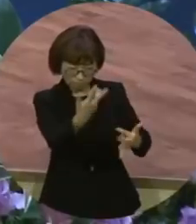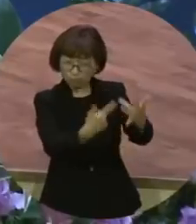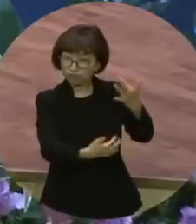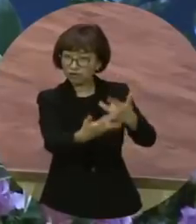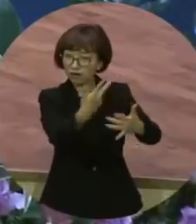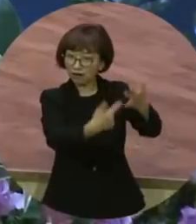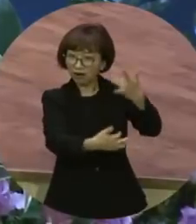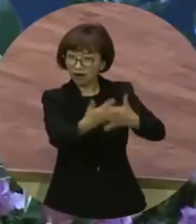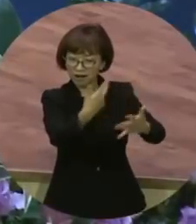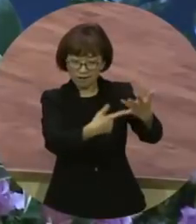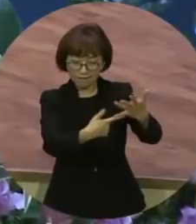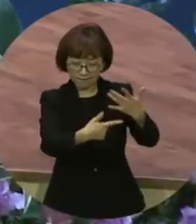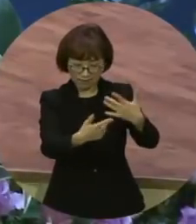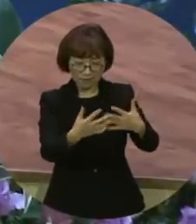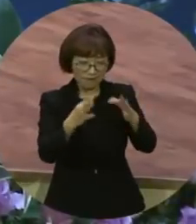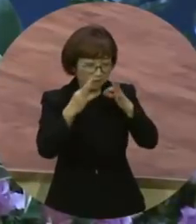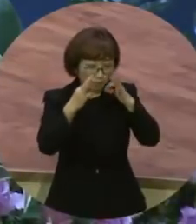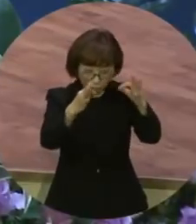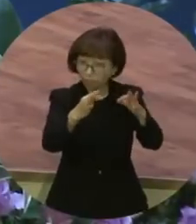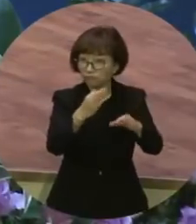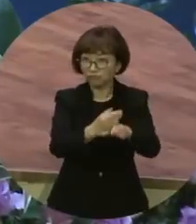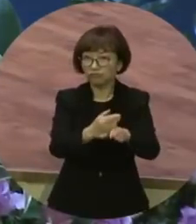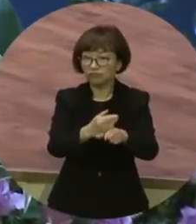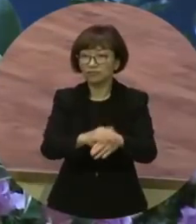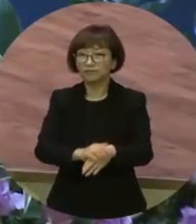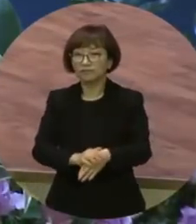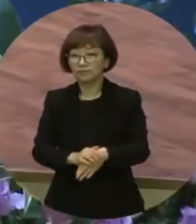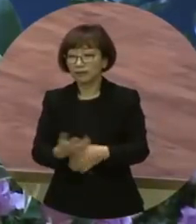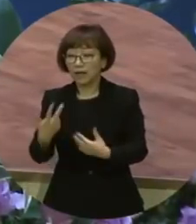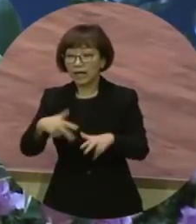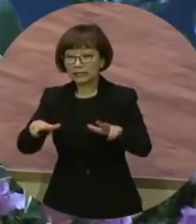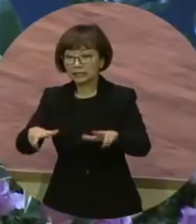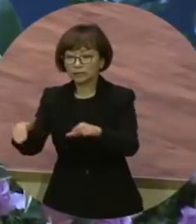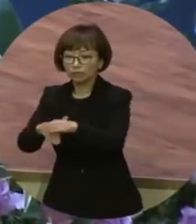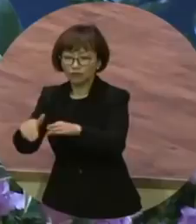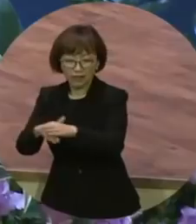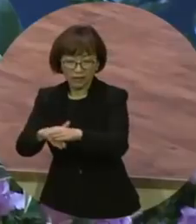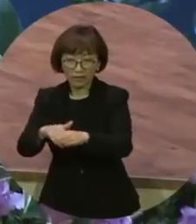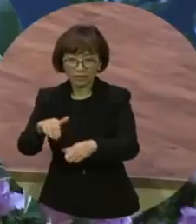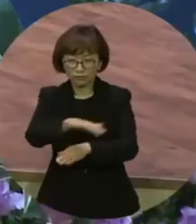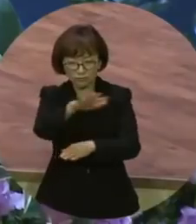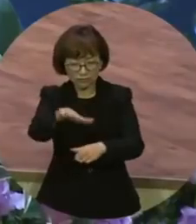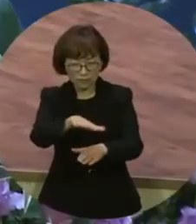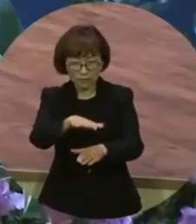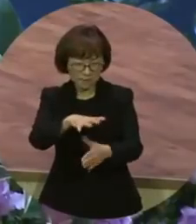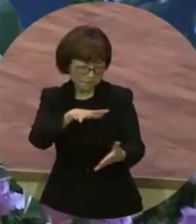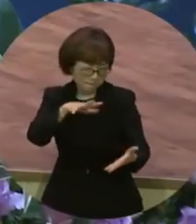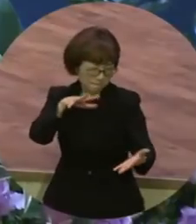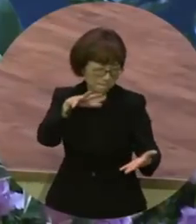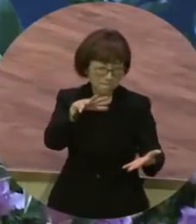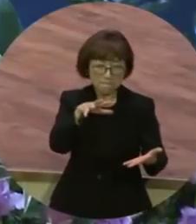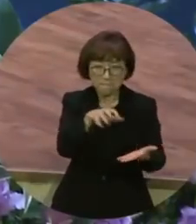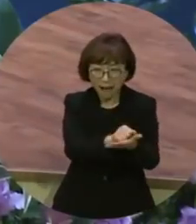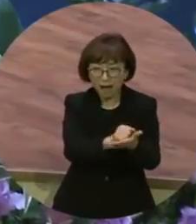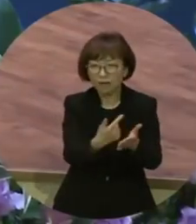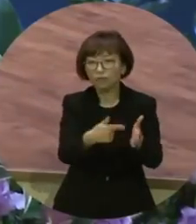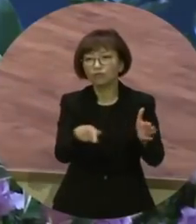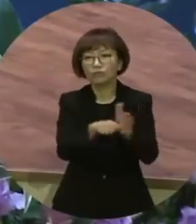흔적 남지 않는 것처럼 이 세상 문화는 강하게 역사하고 있습니다. 오늘 또 결혼 태아부가 특송을